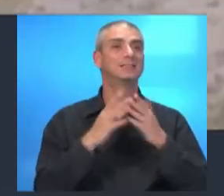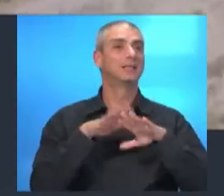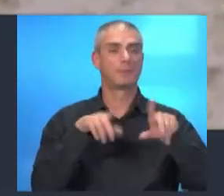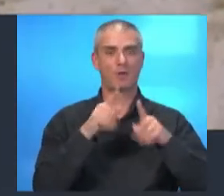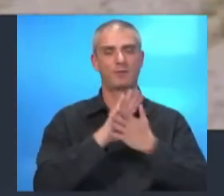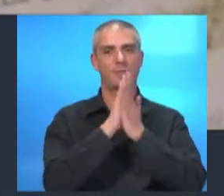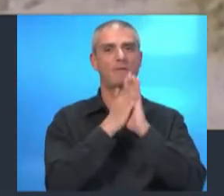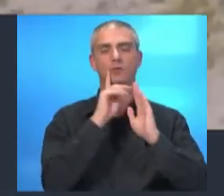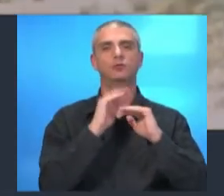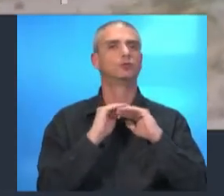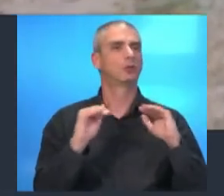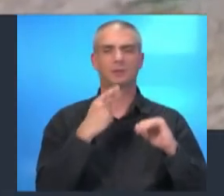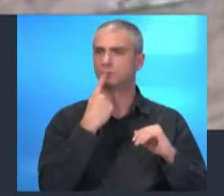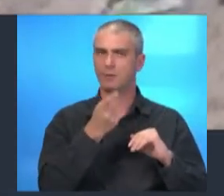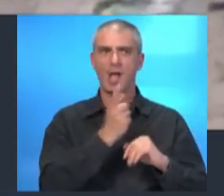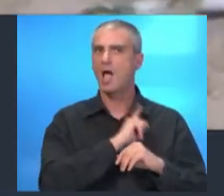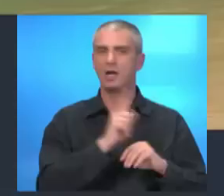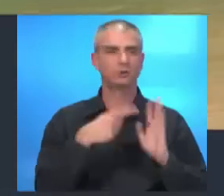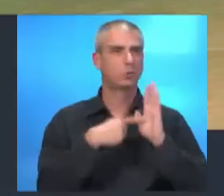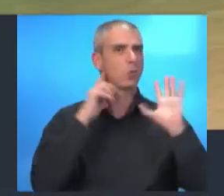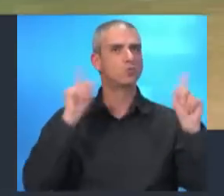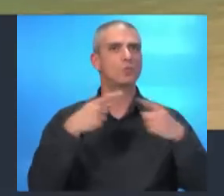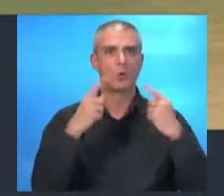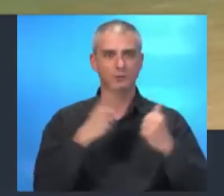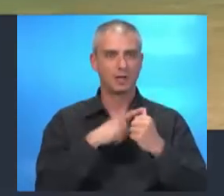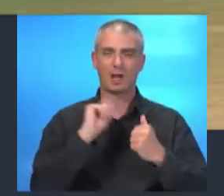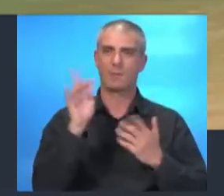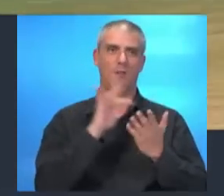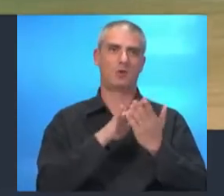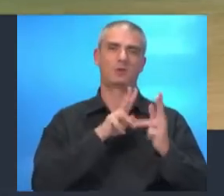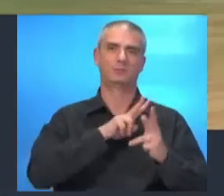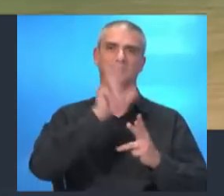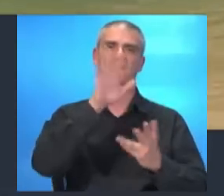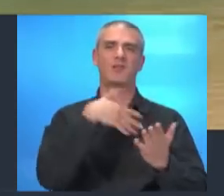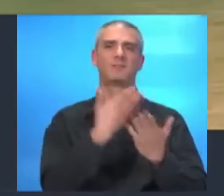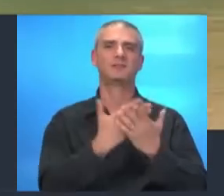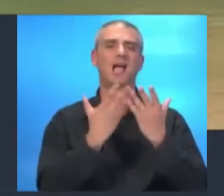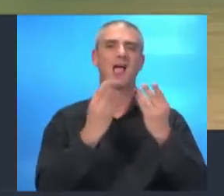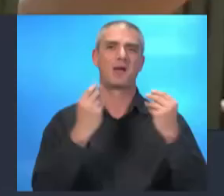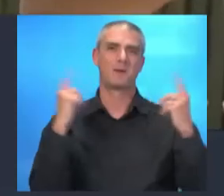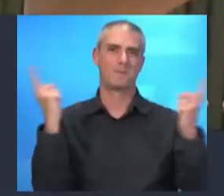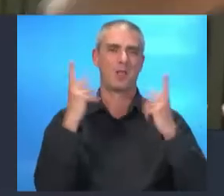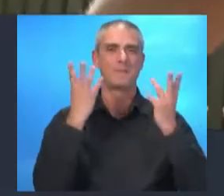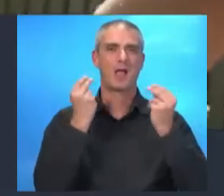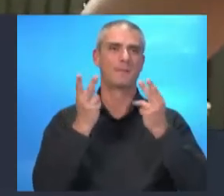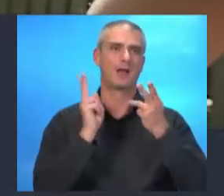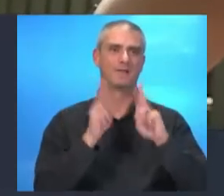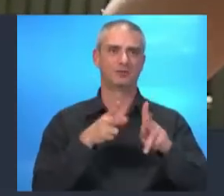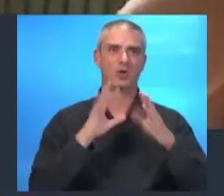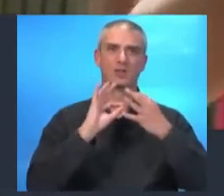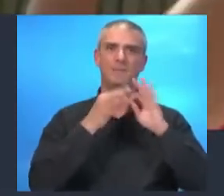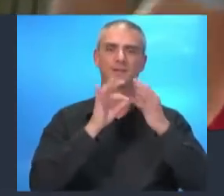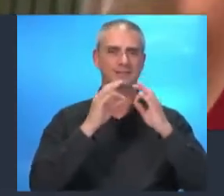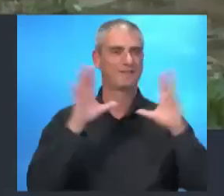חופים שקטים. זאת אומרת שאסורה שם השמעת מוזיקה. בכל מקום הצפון מציע המון המון בילויים, המון אפשרויות, פסטיבלים,